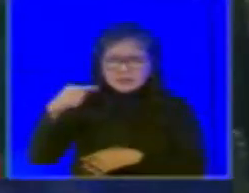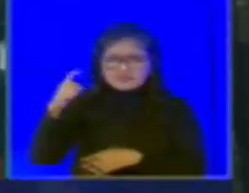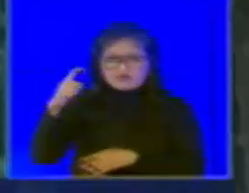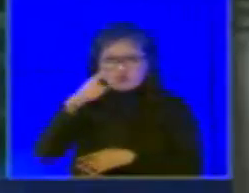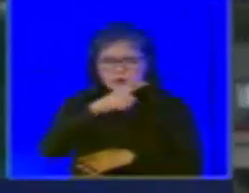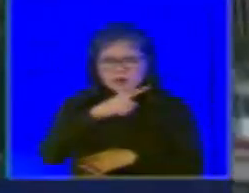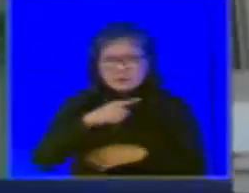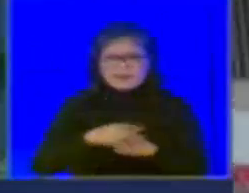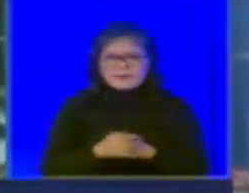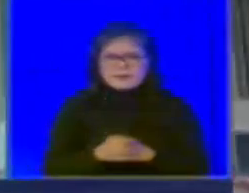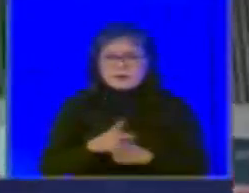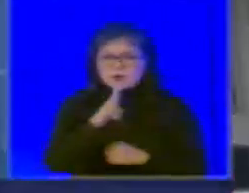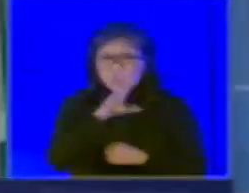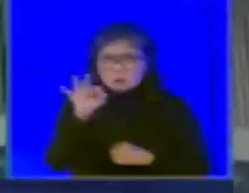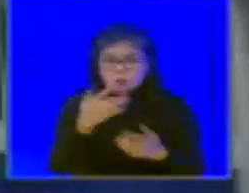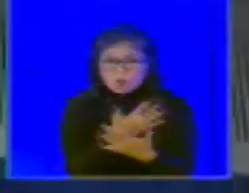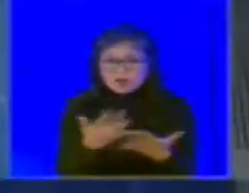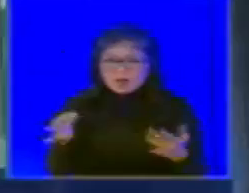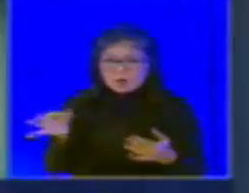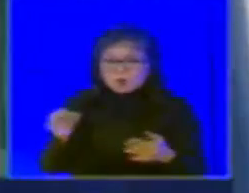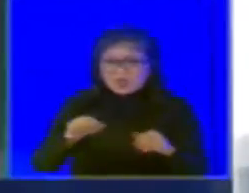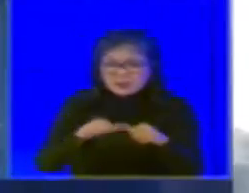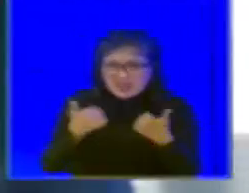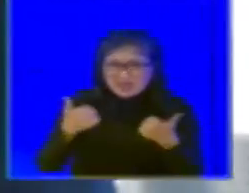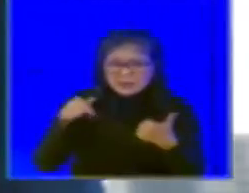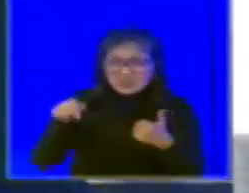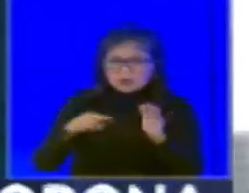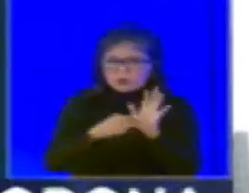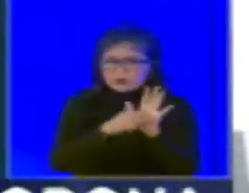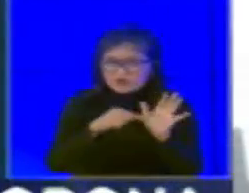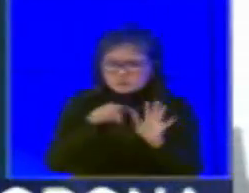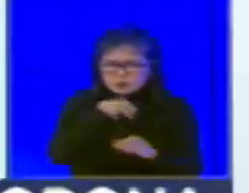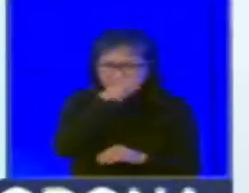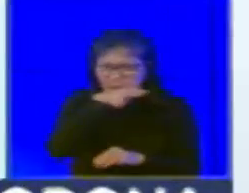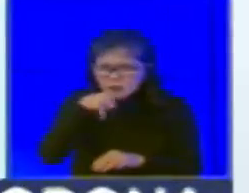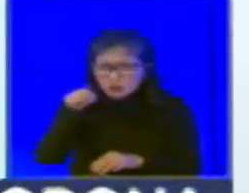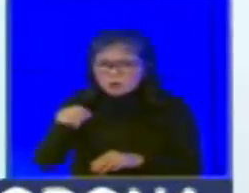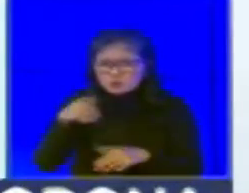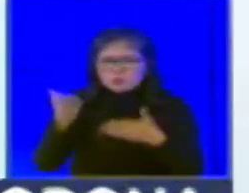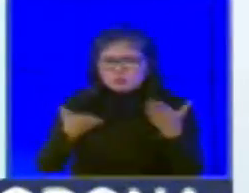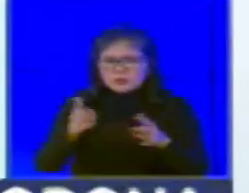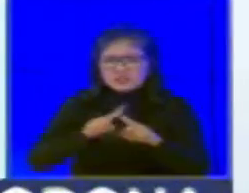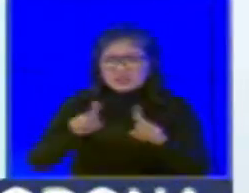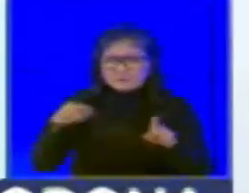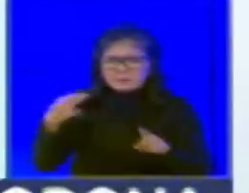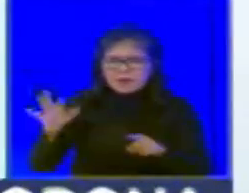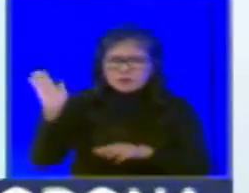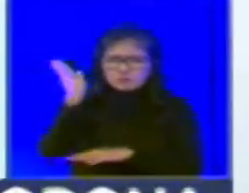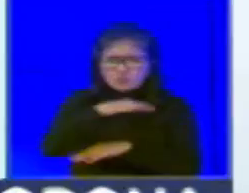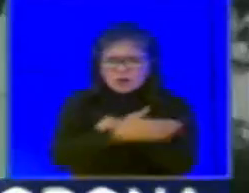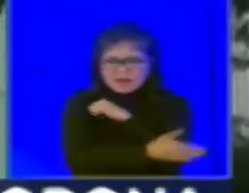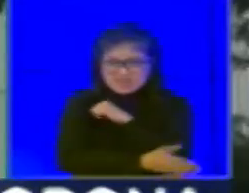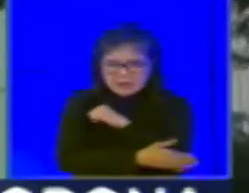20 warga Kota Tangerang yang dalam status pemantauan atau tidak bergejala namun baru saja bepergian ke negara terjangkit corona telah